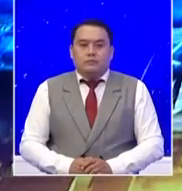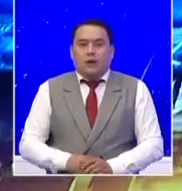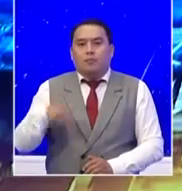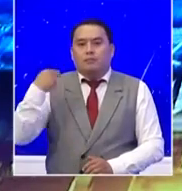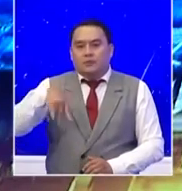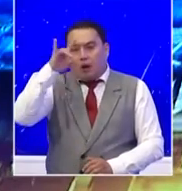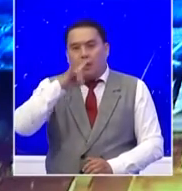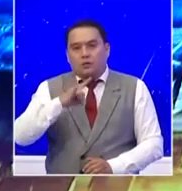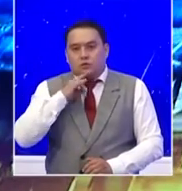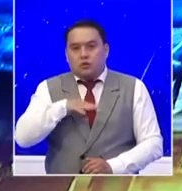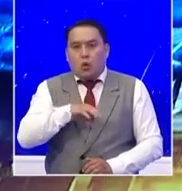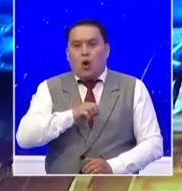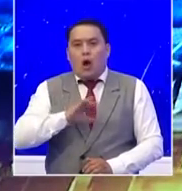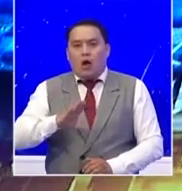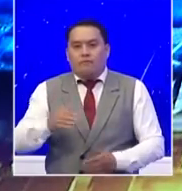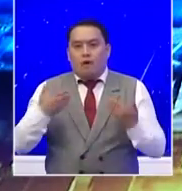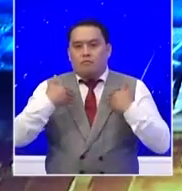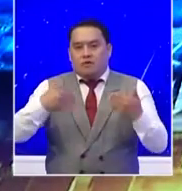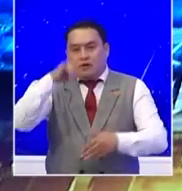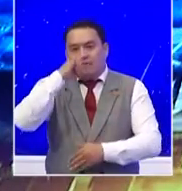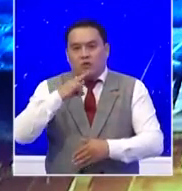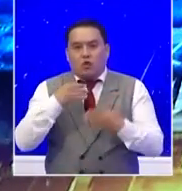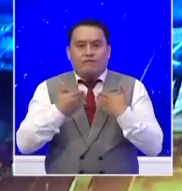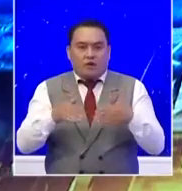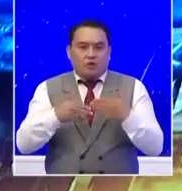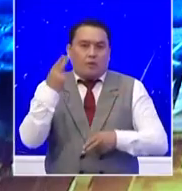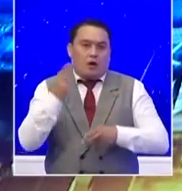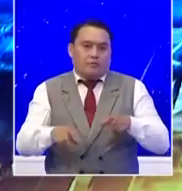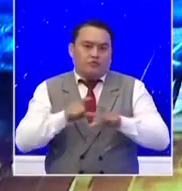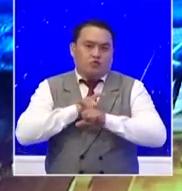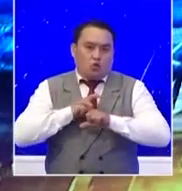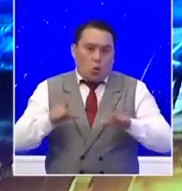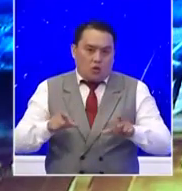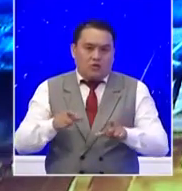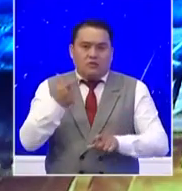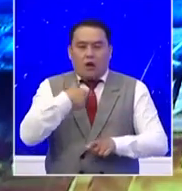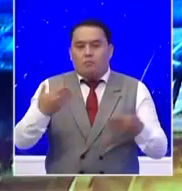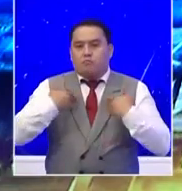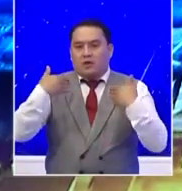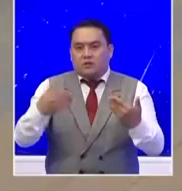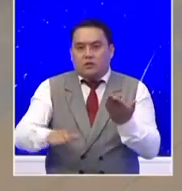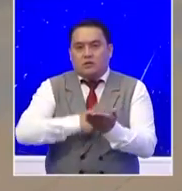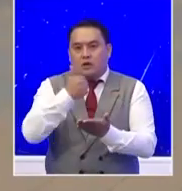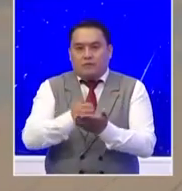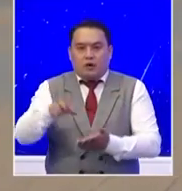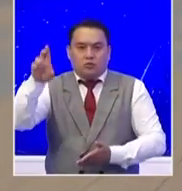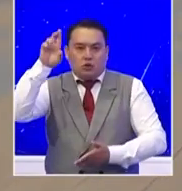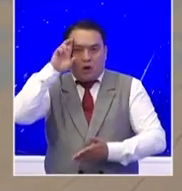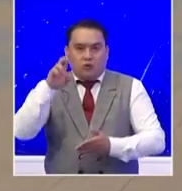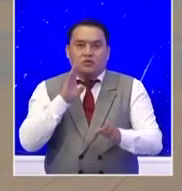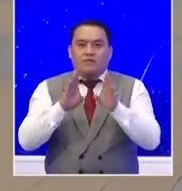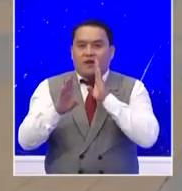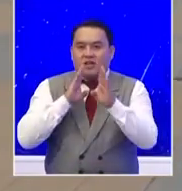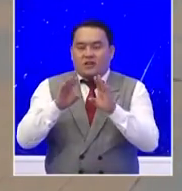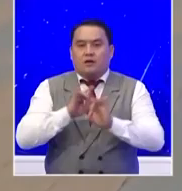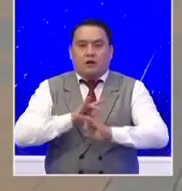Президент Казахстана Касым-Жомарт Токаев поздравил казахстанских выпускников с окончанием школы. Свое поздравление глава государства опубликовал на своей